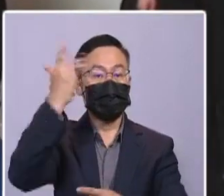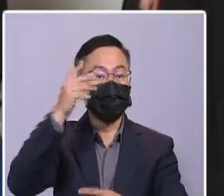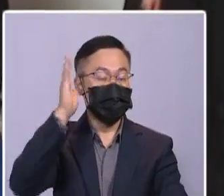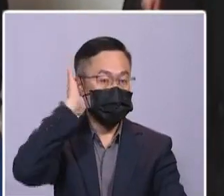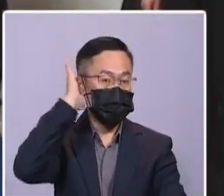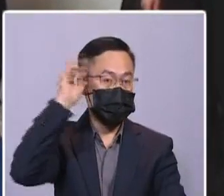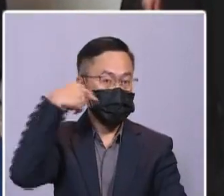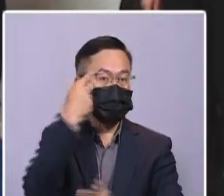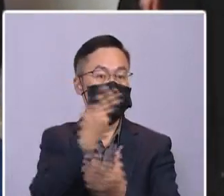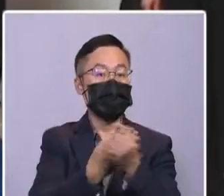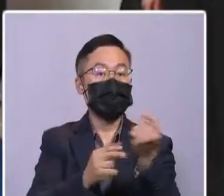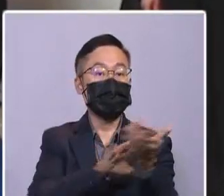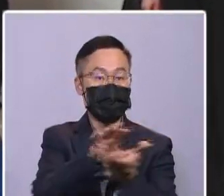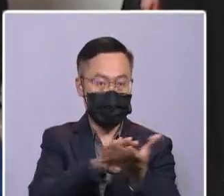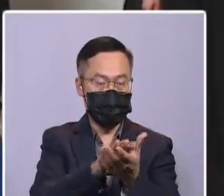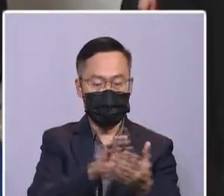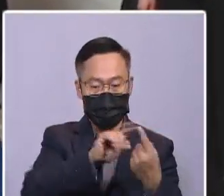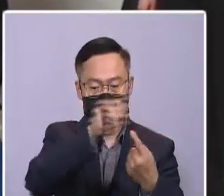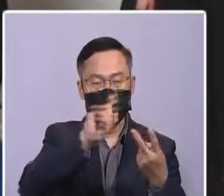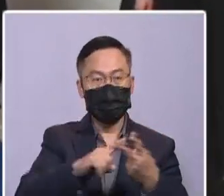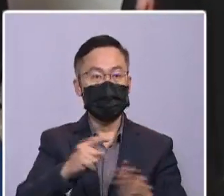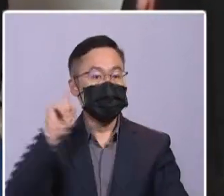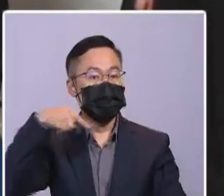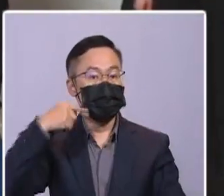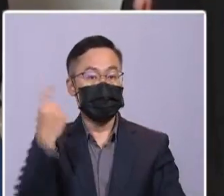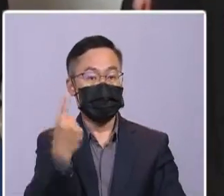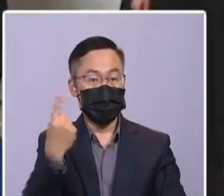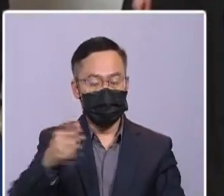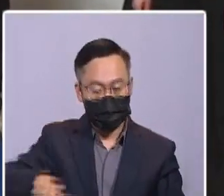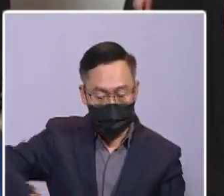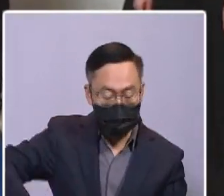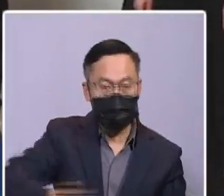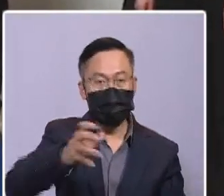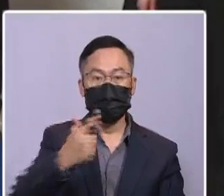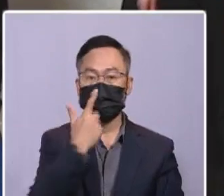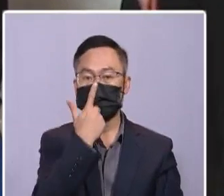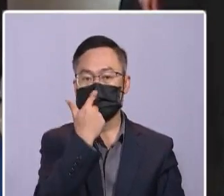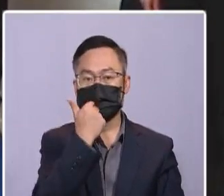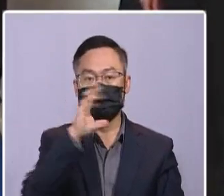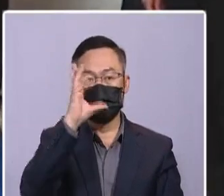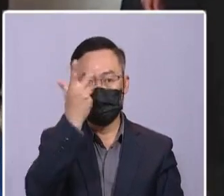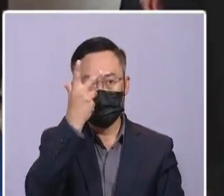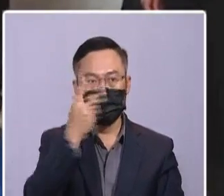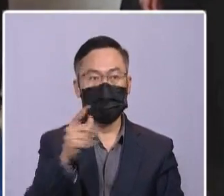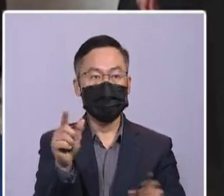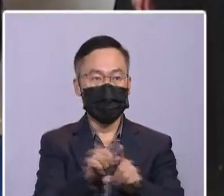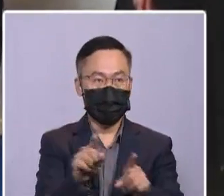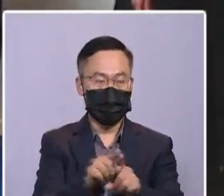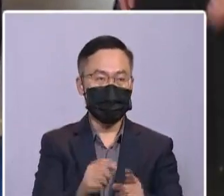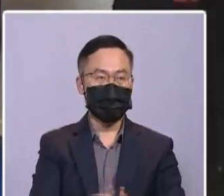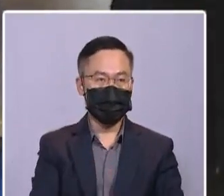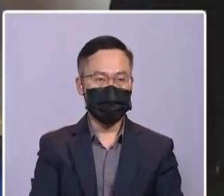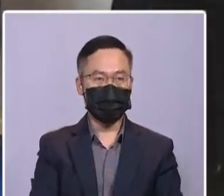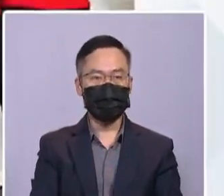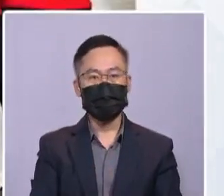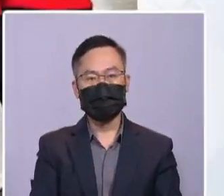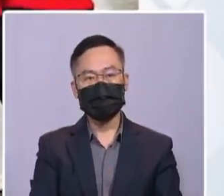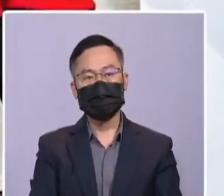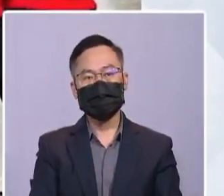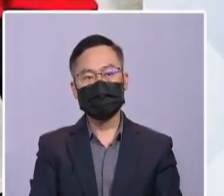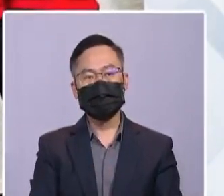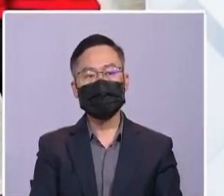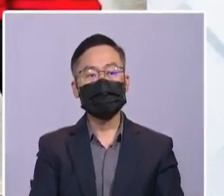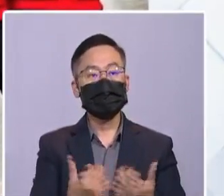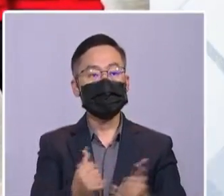ผสมข้อ 2และได้อีก 1เหรียญทองแดงจากประเภทหญิงเดี่ยวจากพรรณทิพาวงศ์ชูเวชดีกรีรองแชมป์โลกหญิงเดี่ยวปี 2019